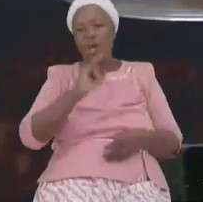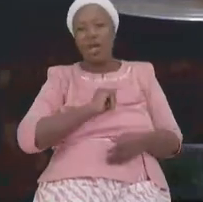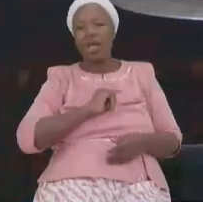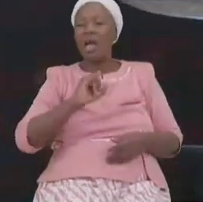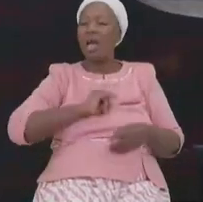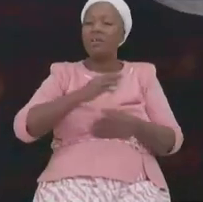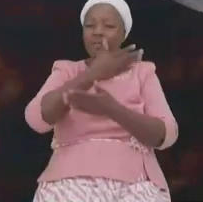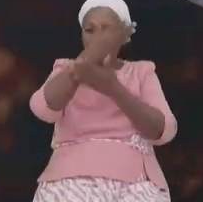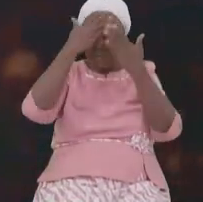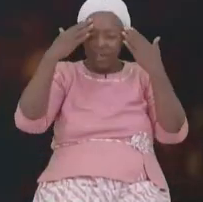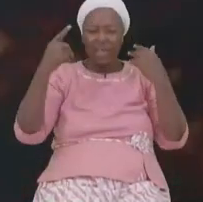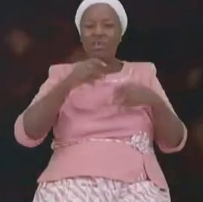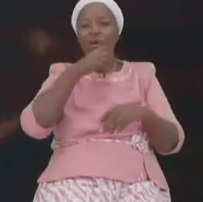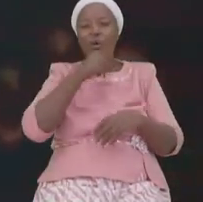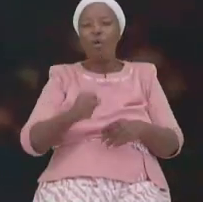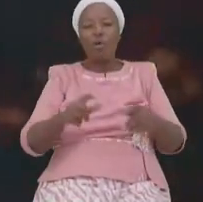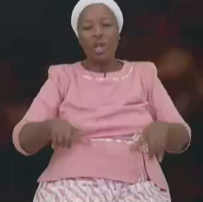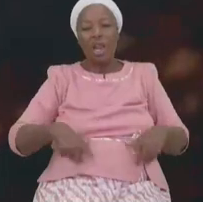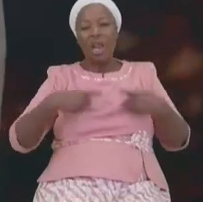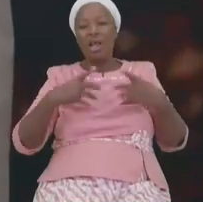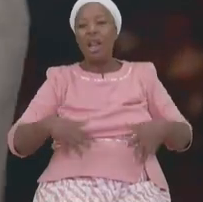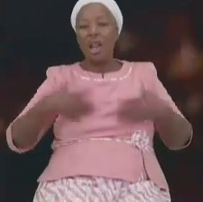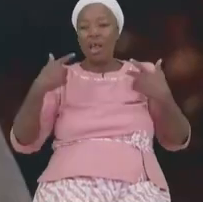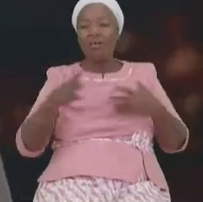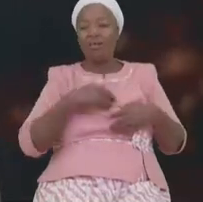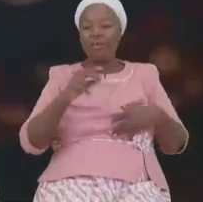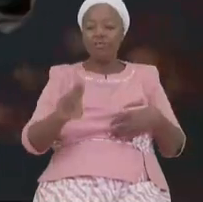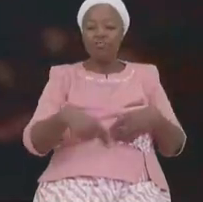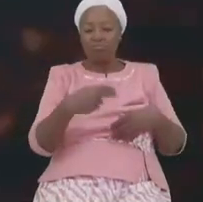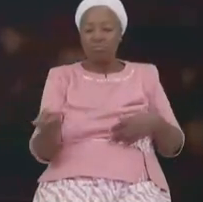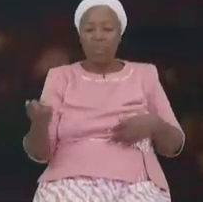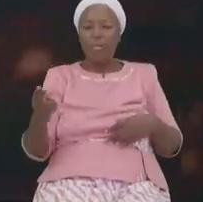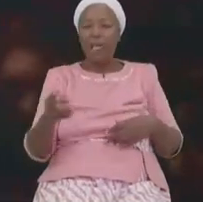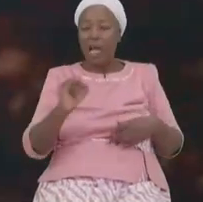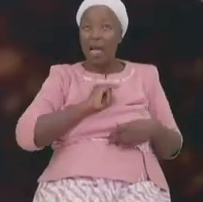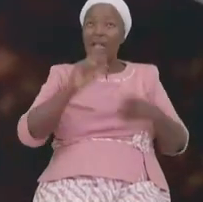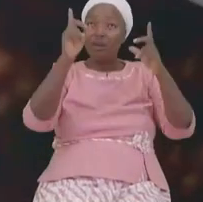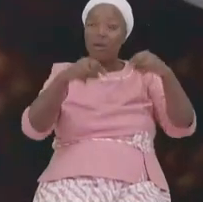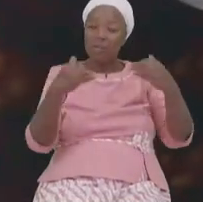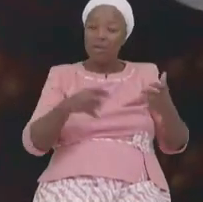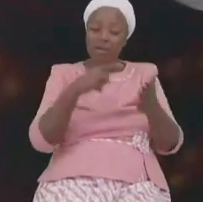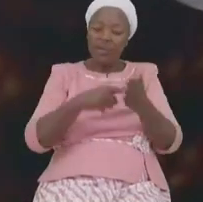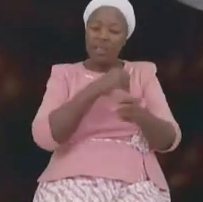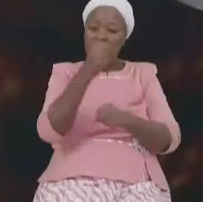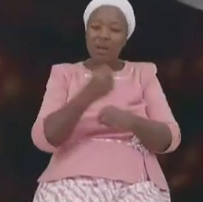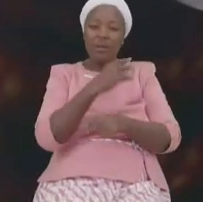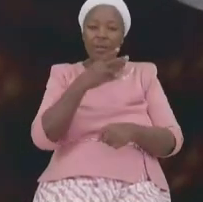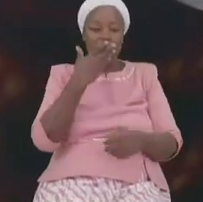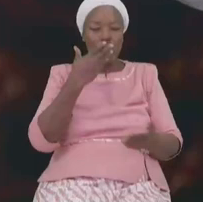J'oublie l'ancienne vie d'inutilité et je viens maintenant. Cette année sera une année